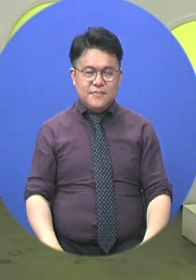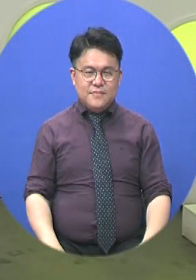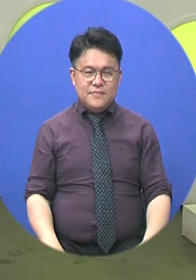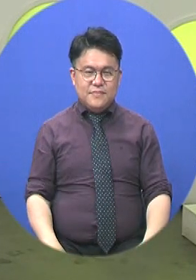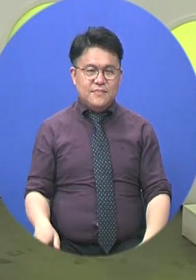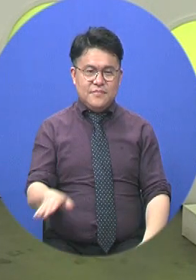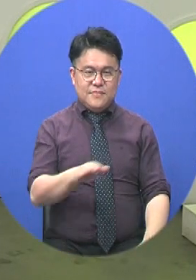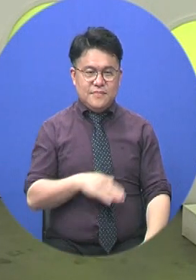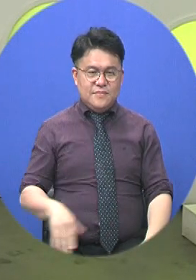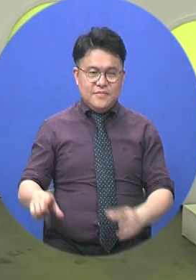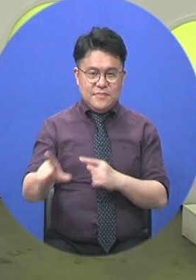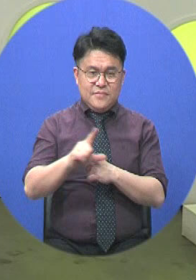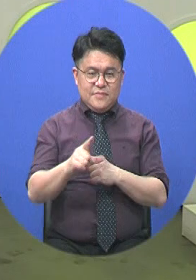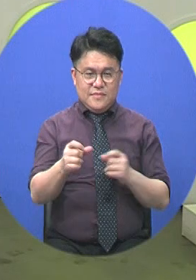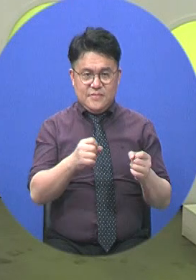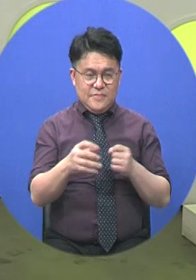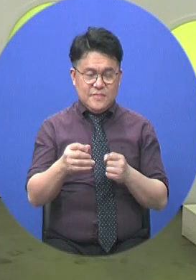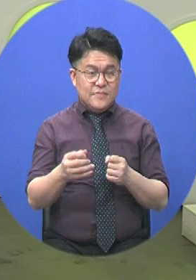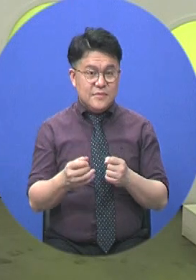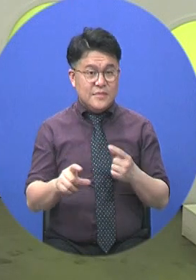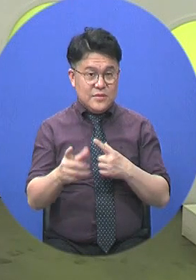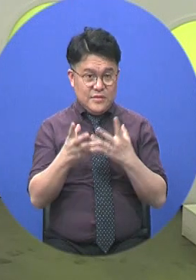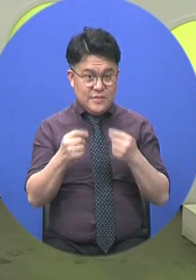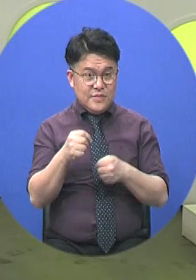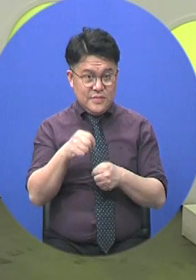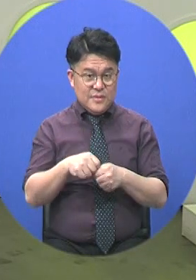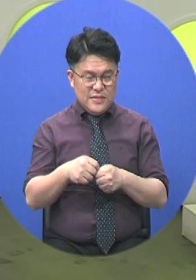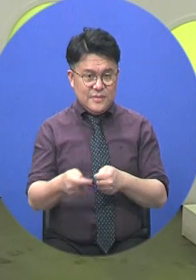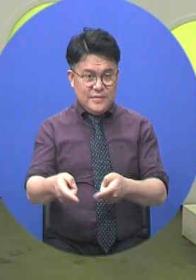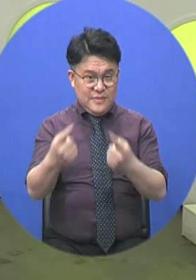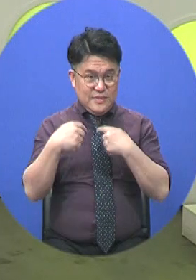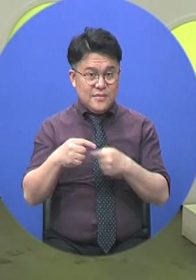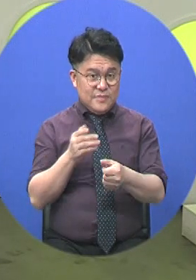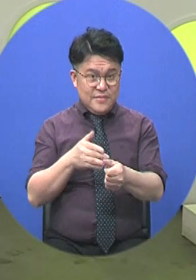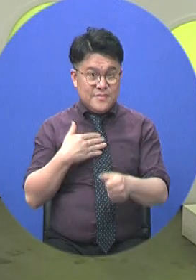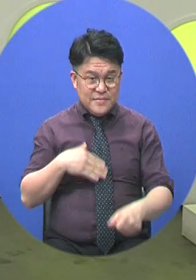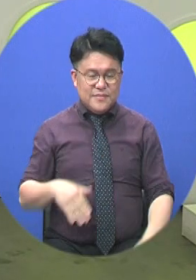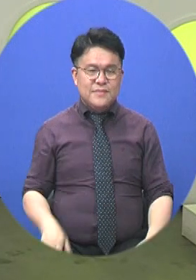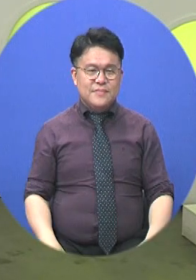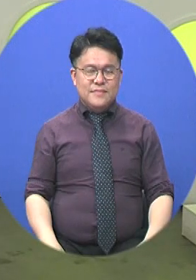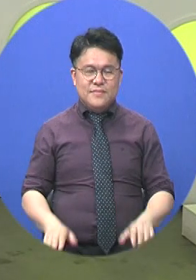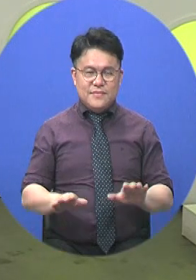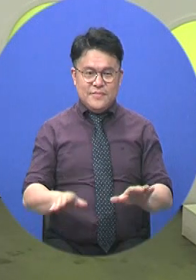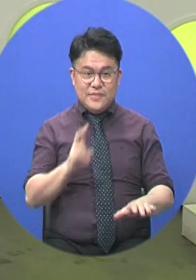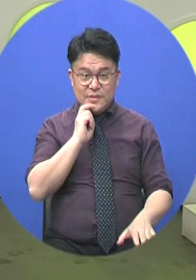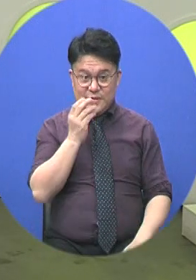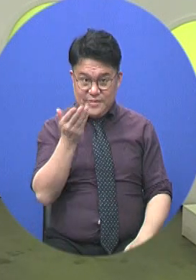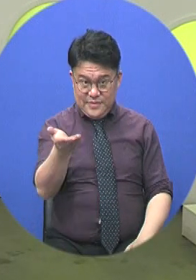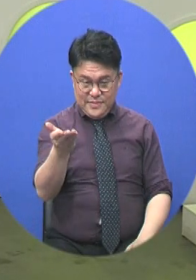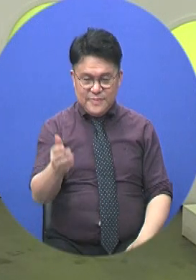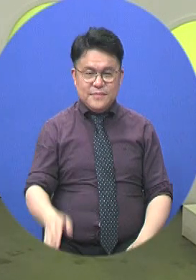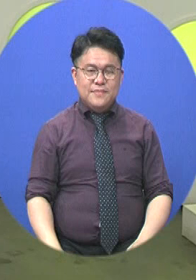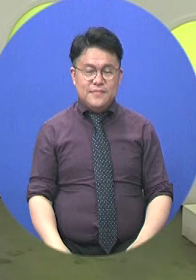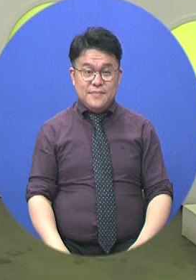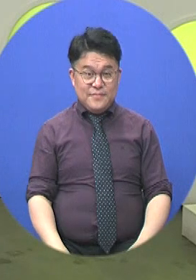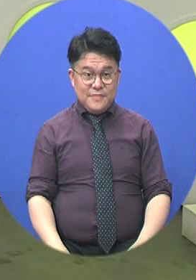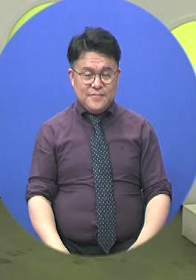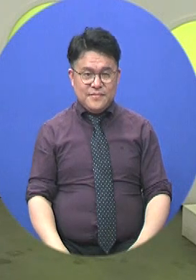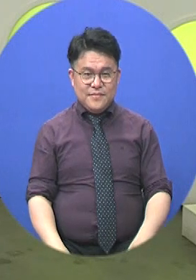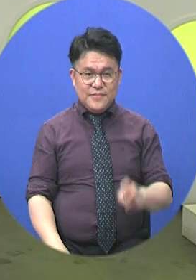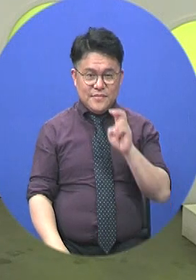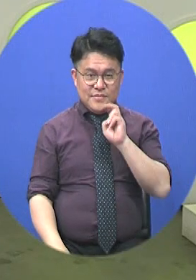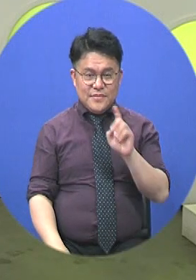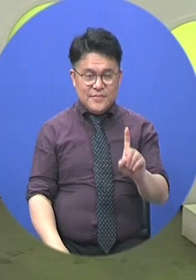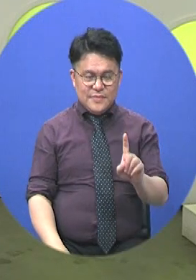그럼 저희랑 더 많은 자주자주 이렇게 참여하실 저희가 기대를 해보면서 오늘은 바로 노래를 준비해 보겠습니다. 어떤